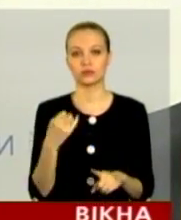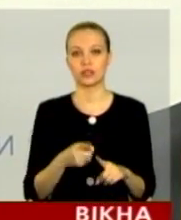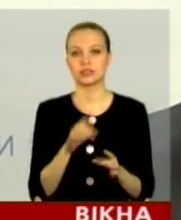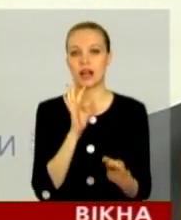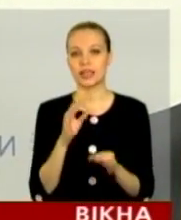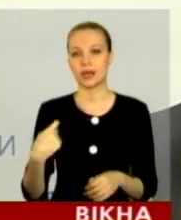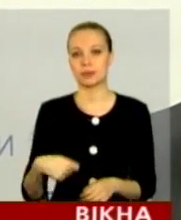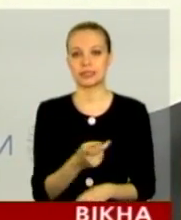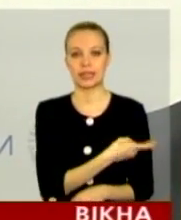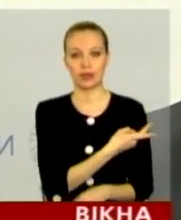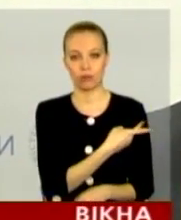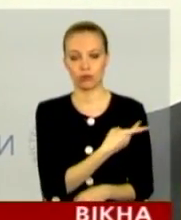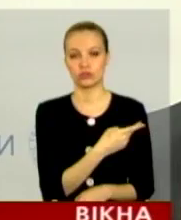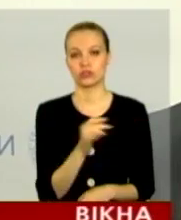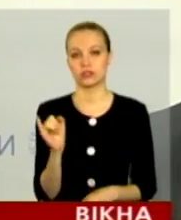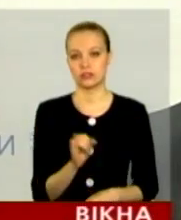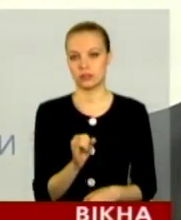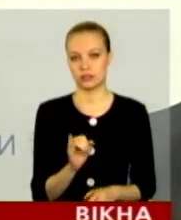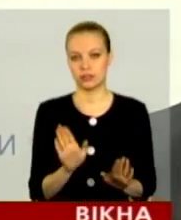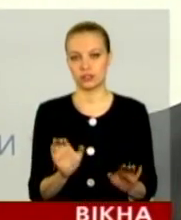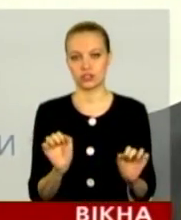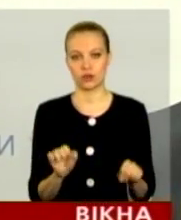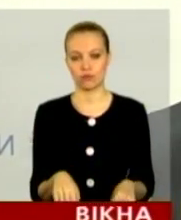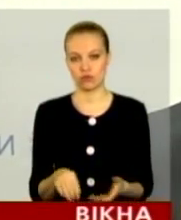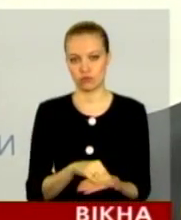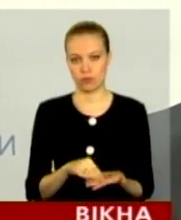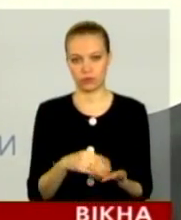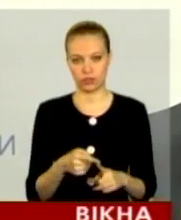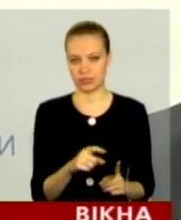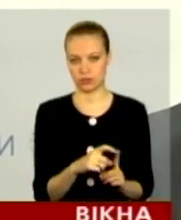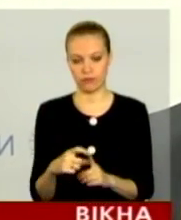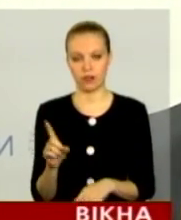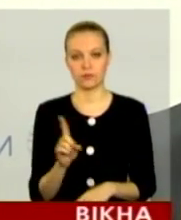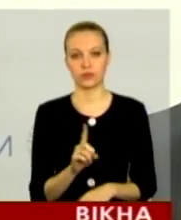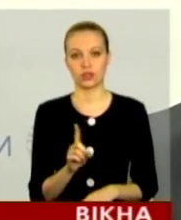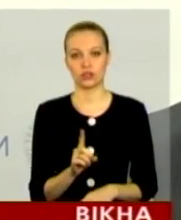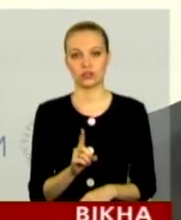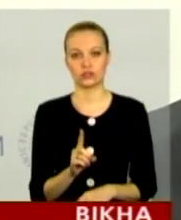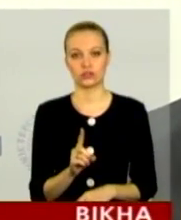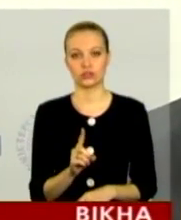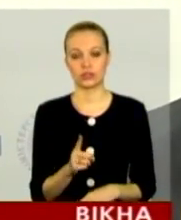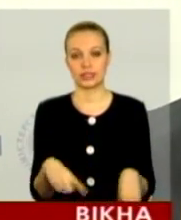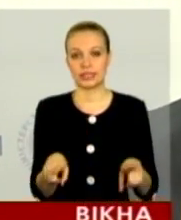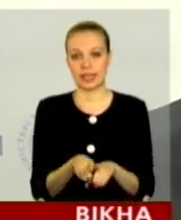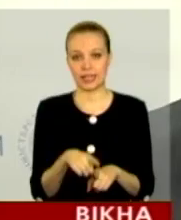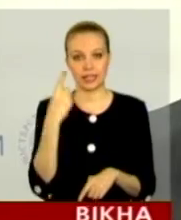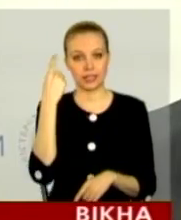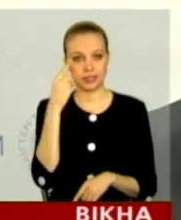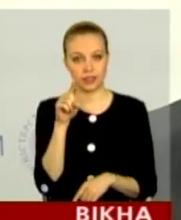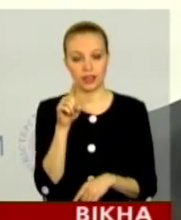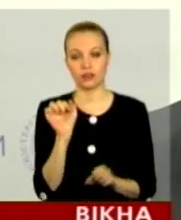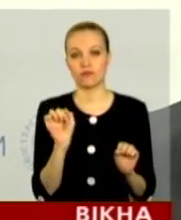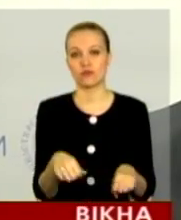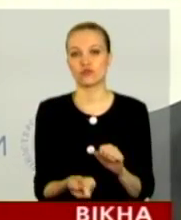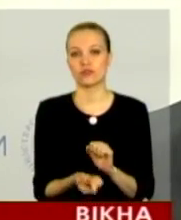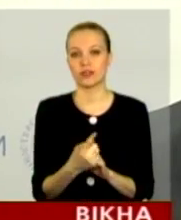радника президента Польщі, і лише можу повторити ці слова, що такі ідеї